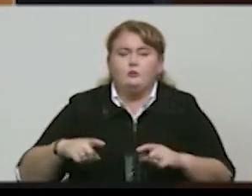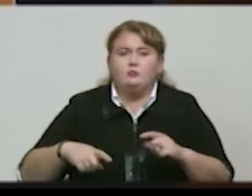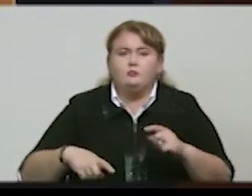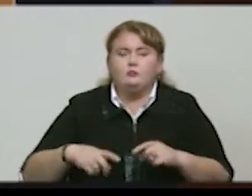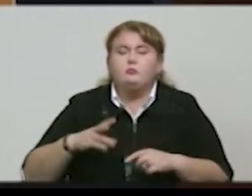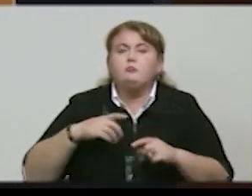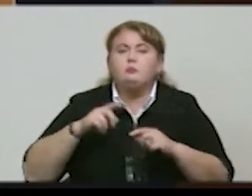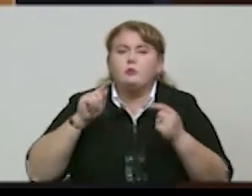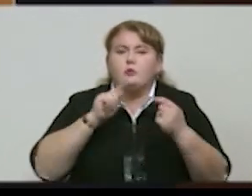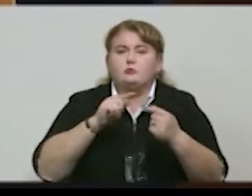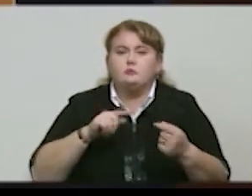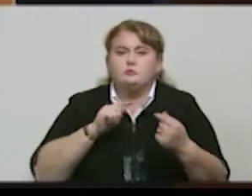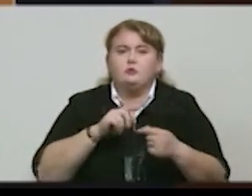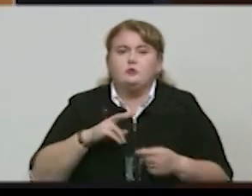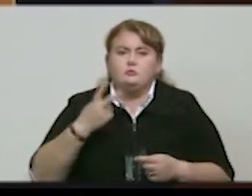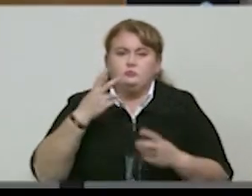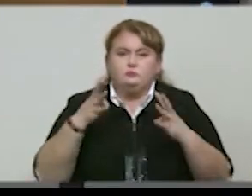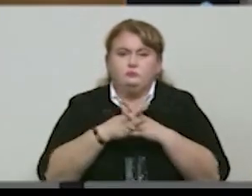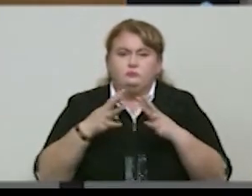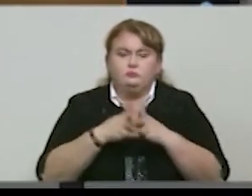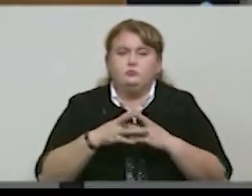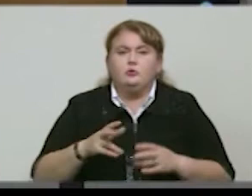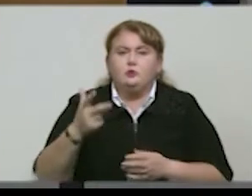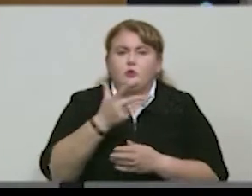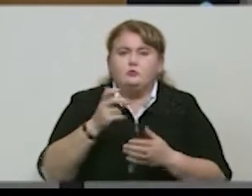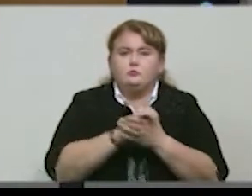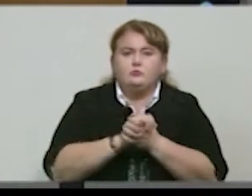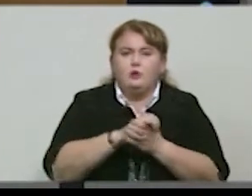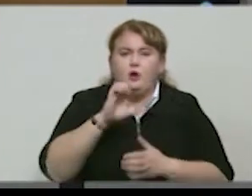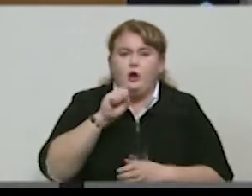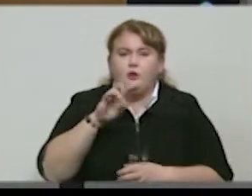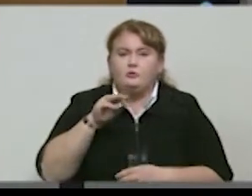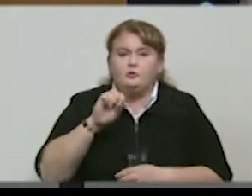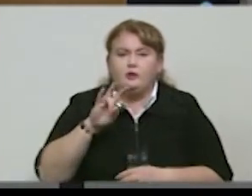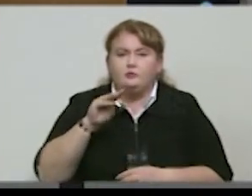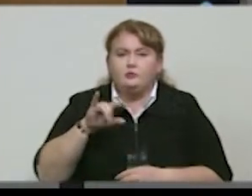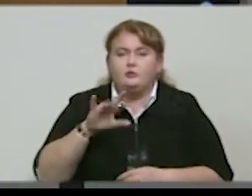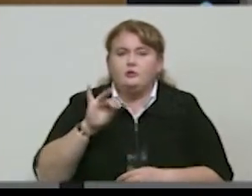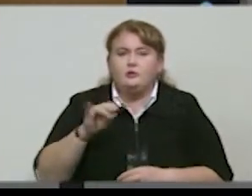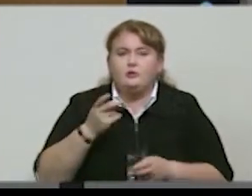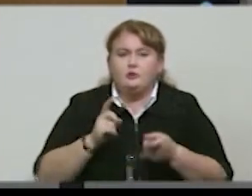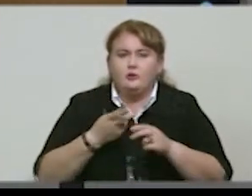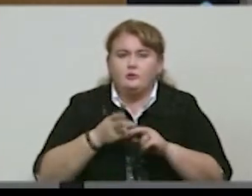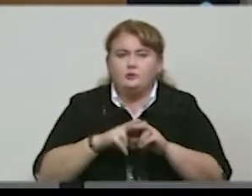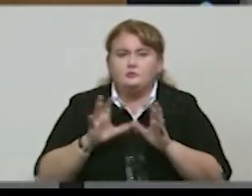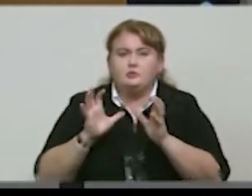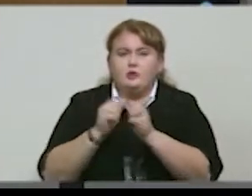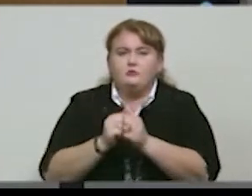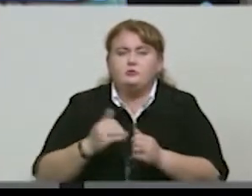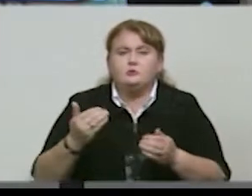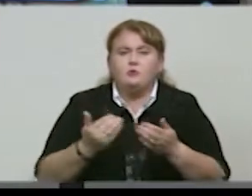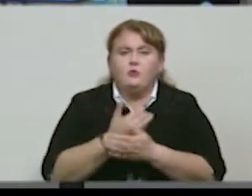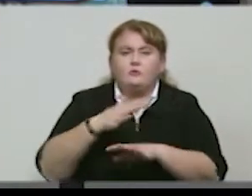противостояние между двумя коалициями, то есть Тройственным союзом и Антанты. И, естественно, это захват